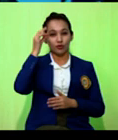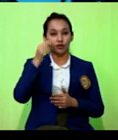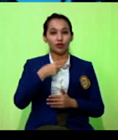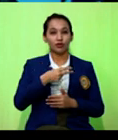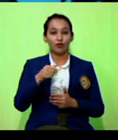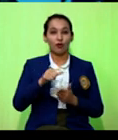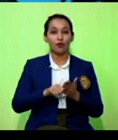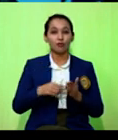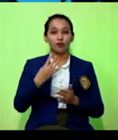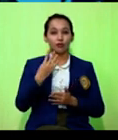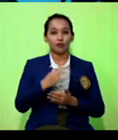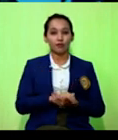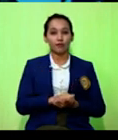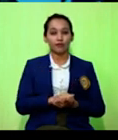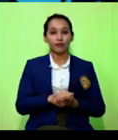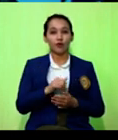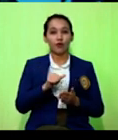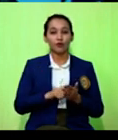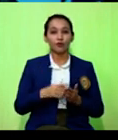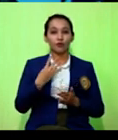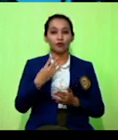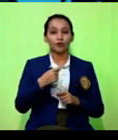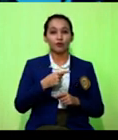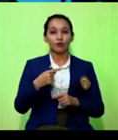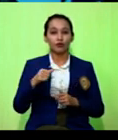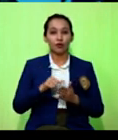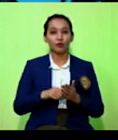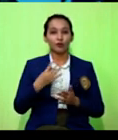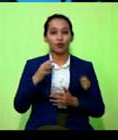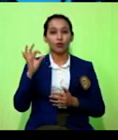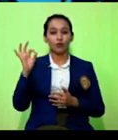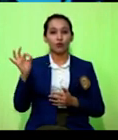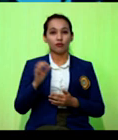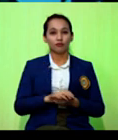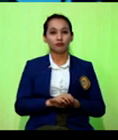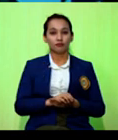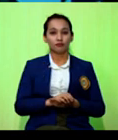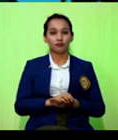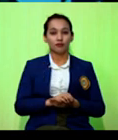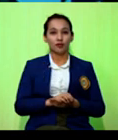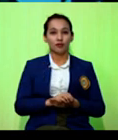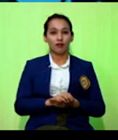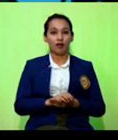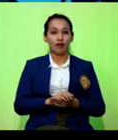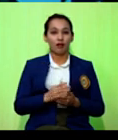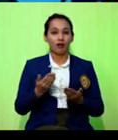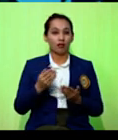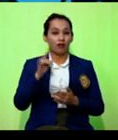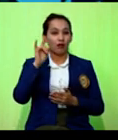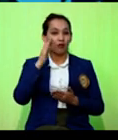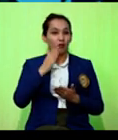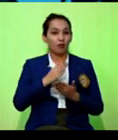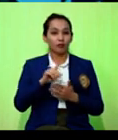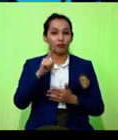teng. 64 va 64 sonining ayirmasi 0 ga teng. Bolajonlar, men qayerda xato qilyapman?